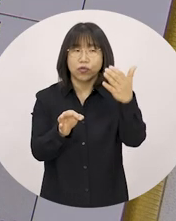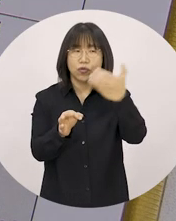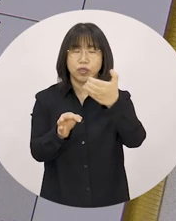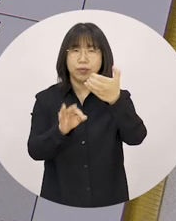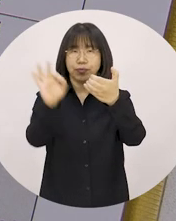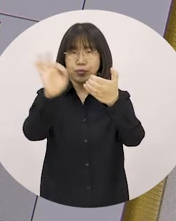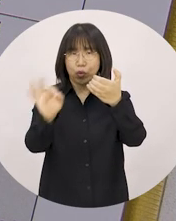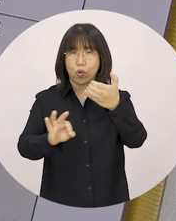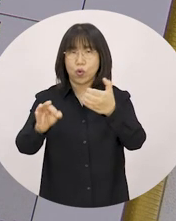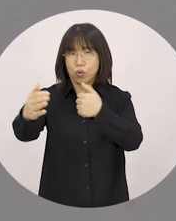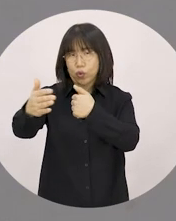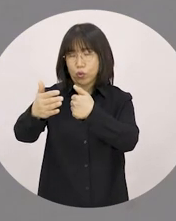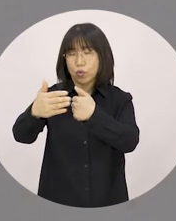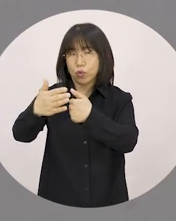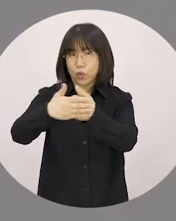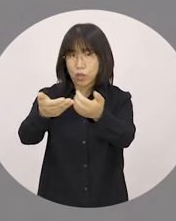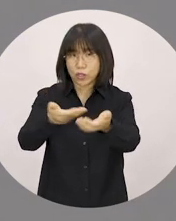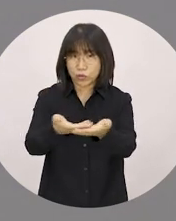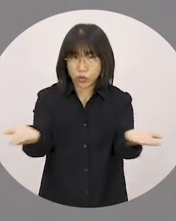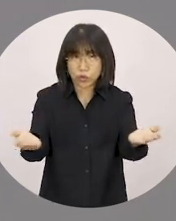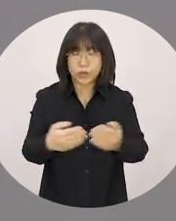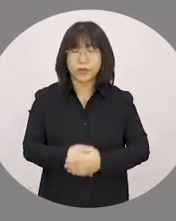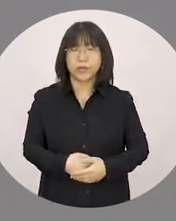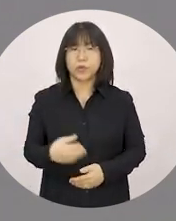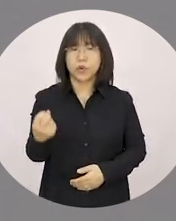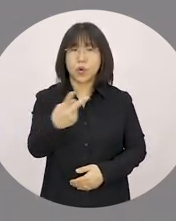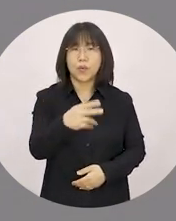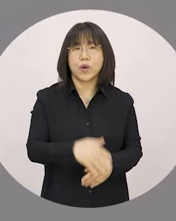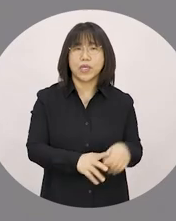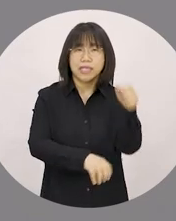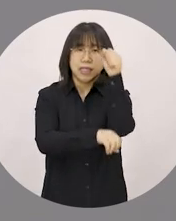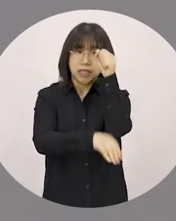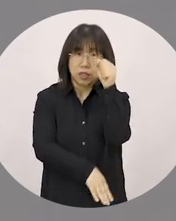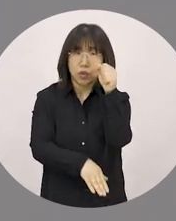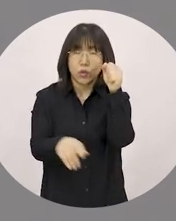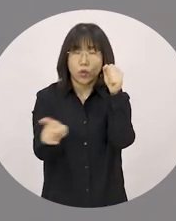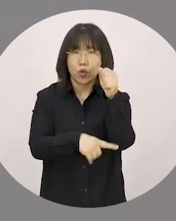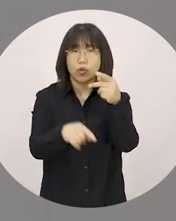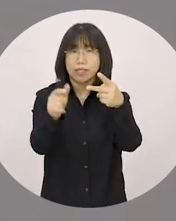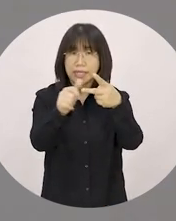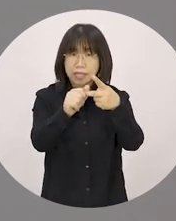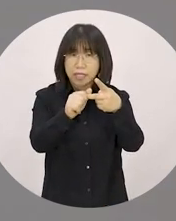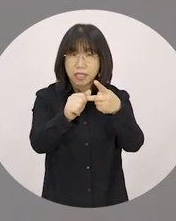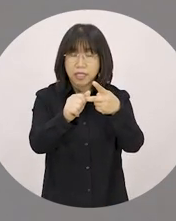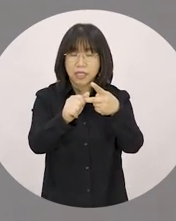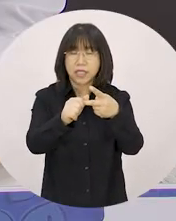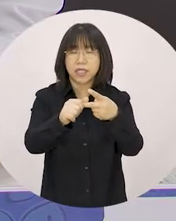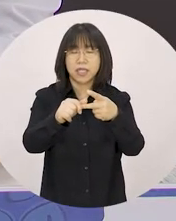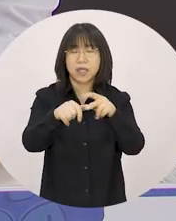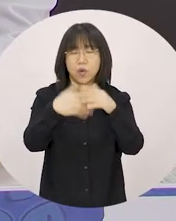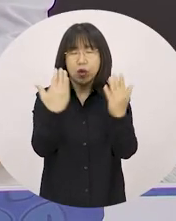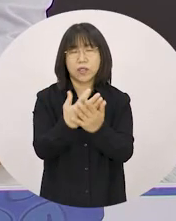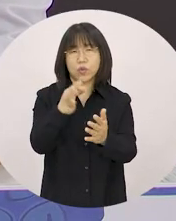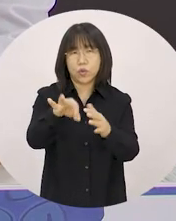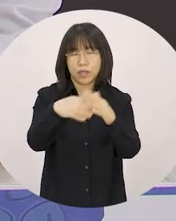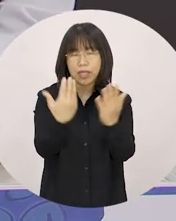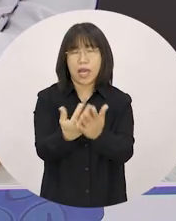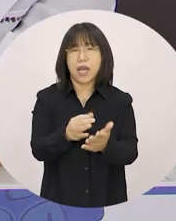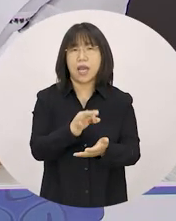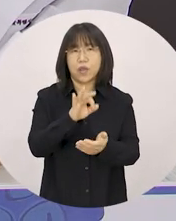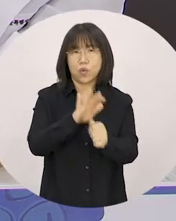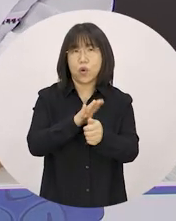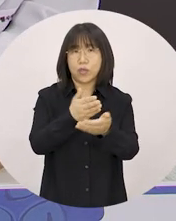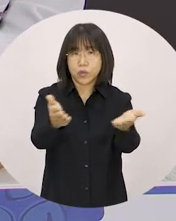비용의 90%를 지원받을 수 있으며 기초생활수급자와 차상위 계층 대상자는 비용 전액을 지원받을 수